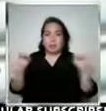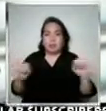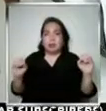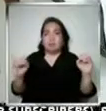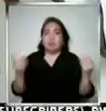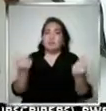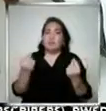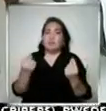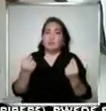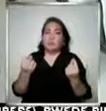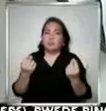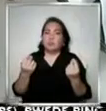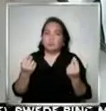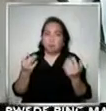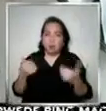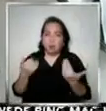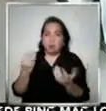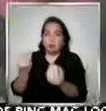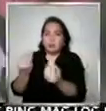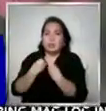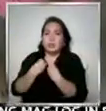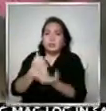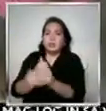sa kanilang rumuronda ng taga-Pasig government.